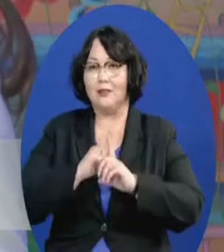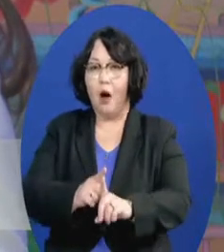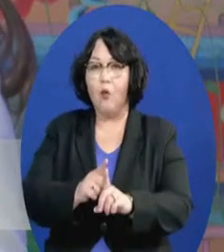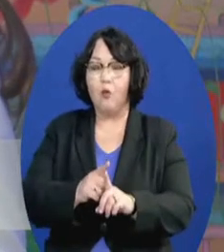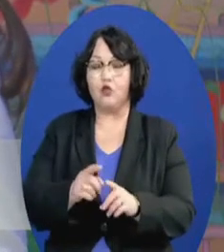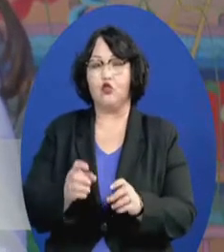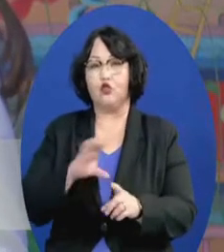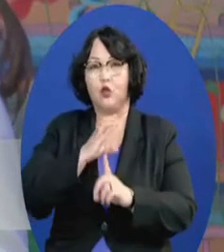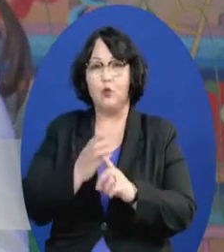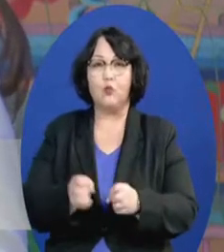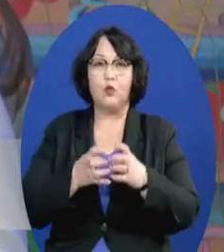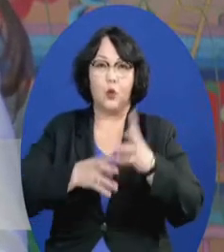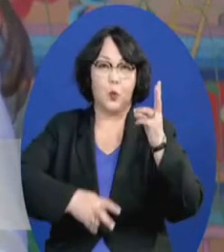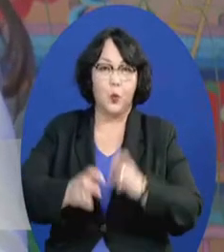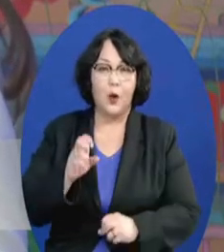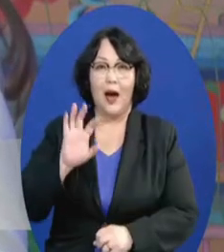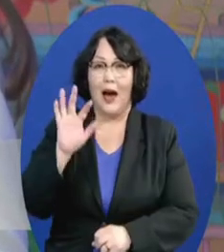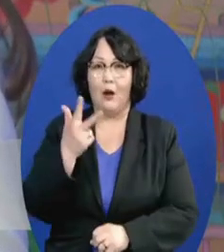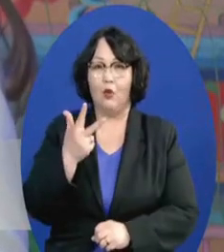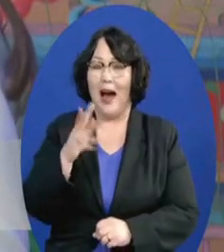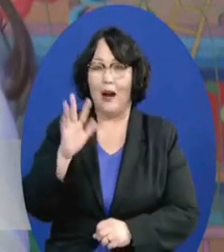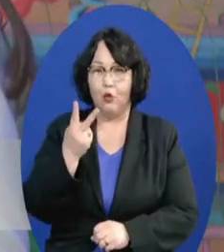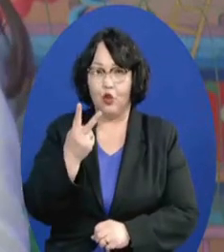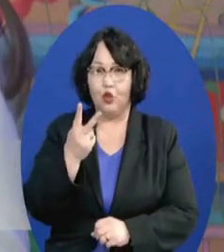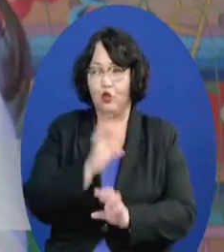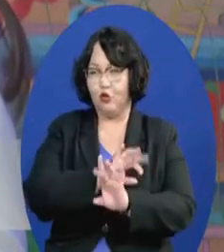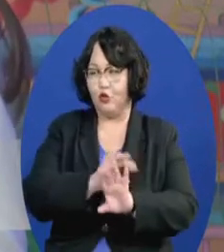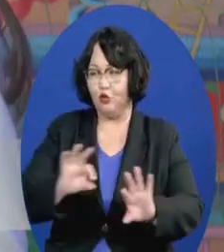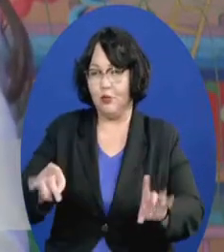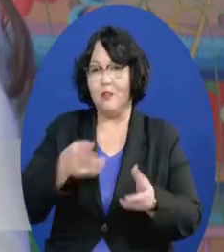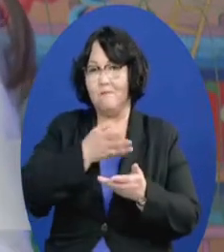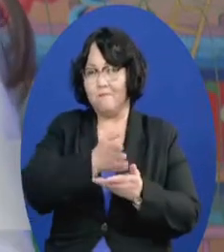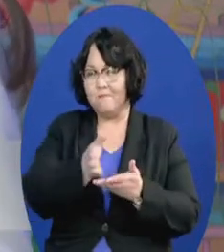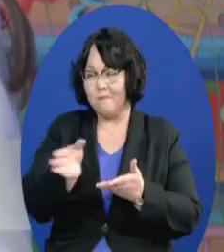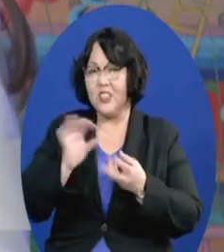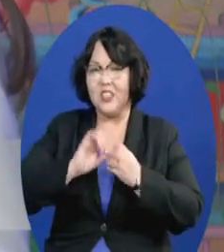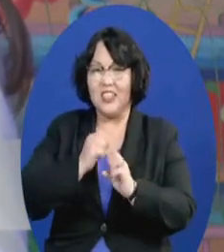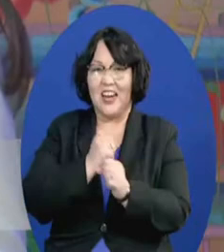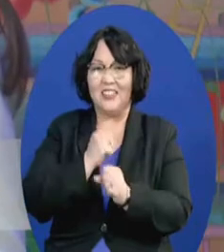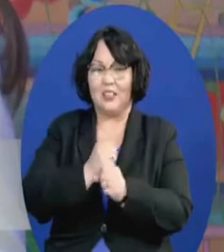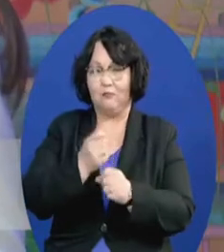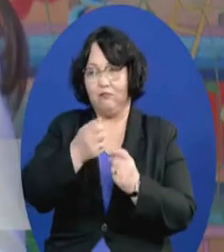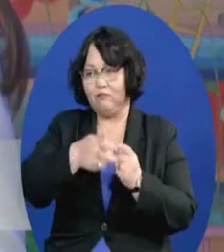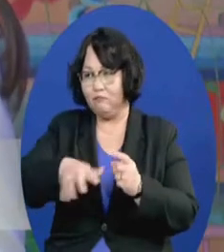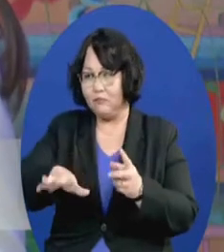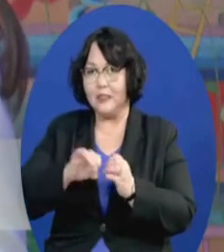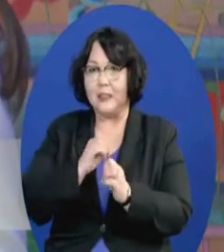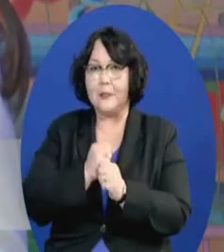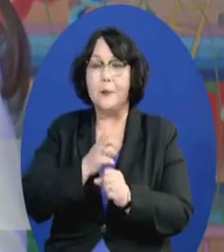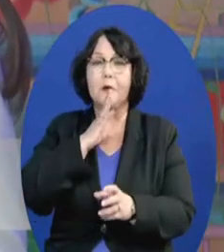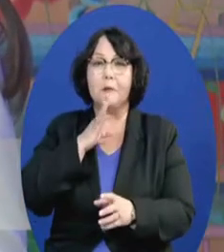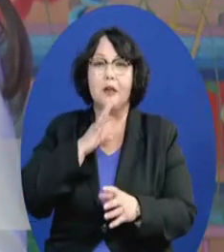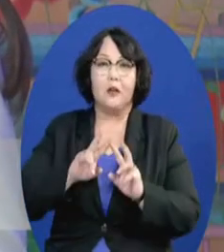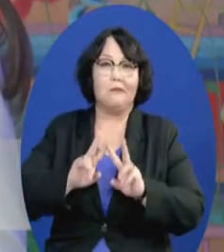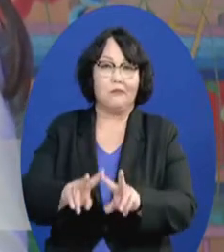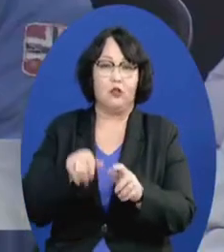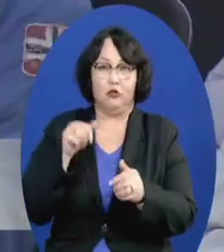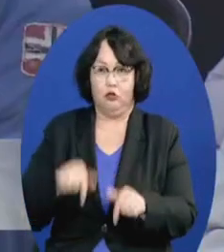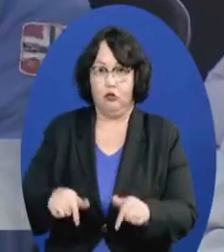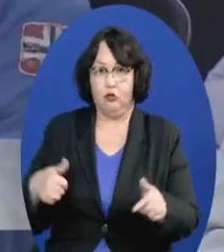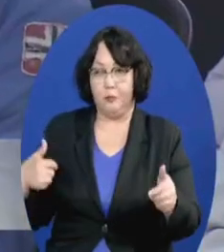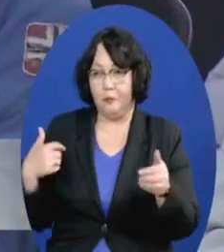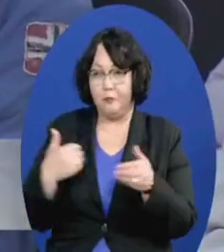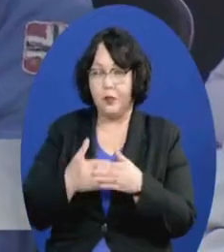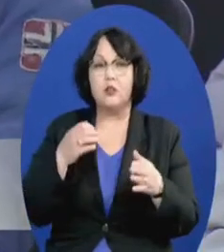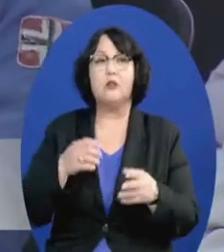соёлын бүтээлч үйлдвэрлэлийн 12 чиглэлээ тодорхойлсон байгаа Монгол улсын хэмжээнд. За үүнээс гадна үргэлжлүүлээд яг өнөөдрийн байдлаар бид